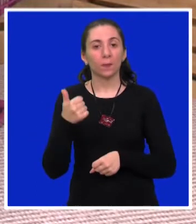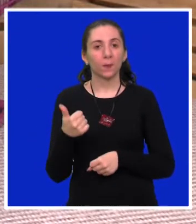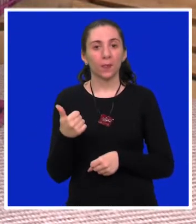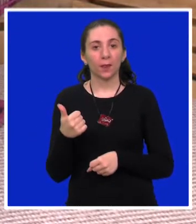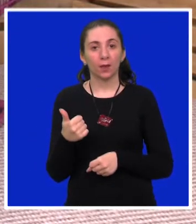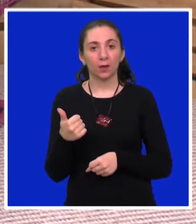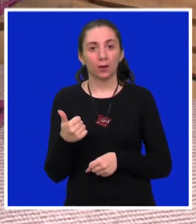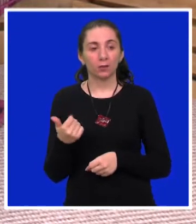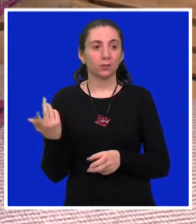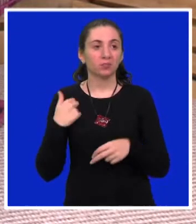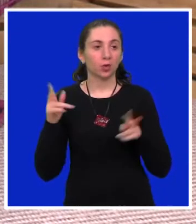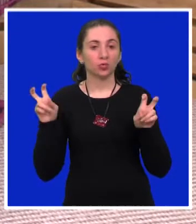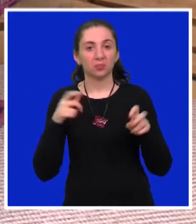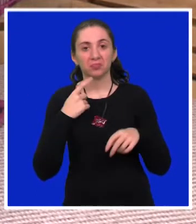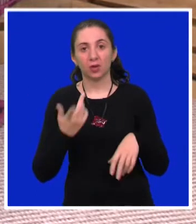izraditi